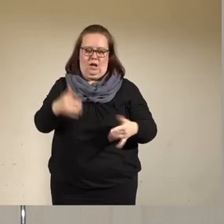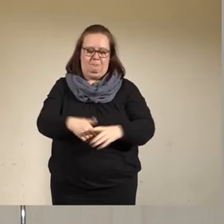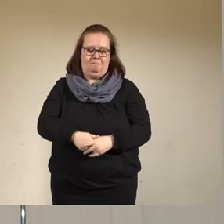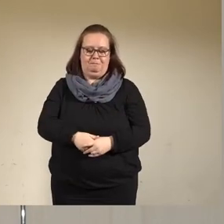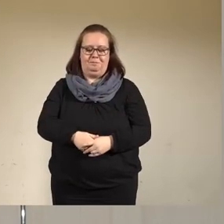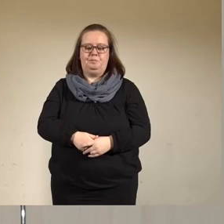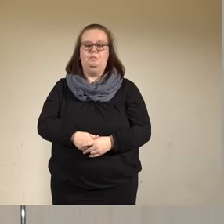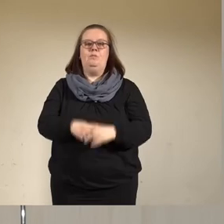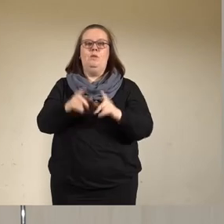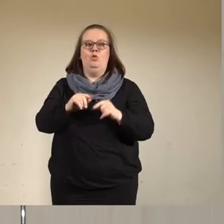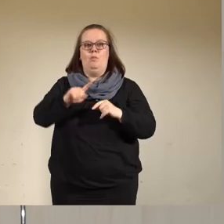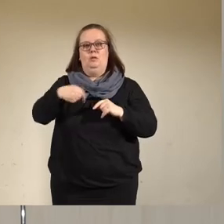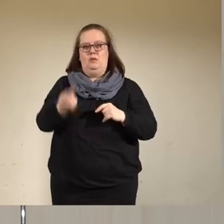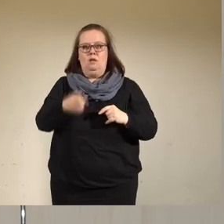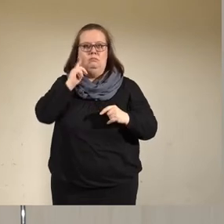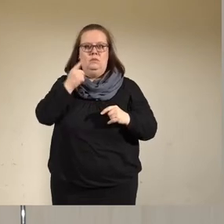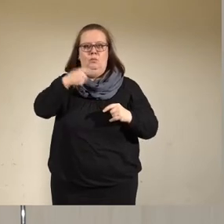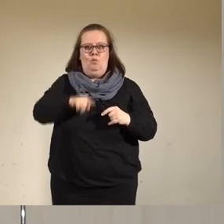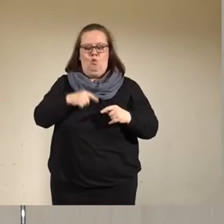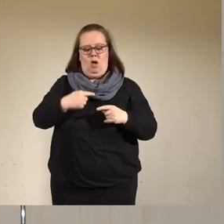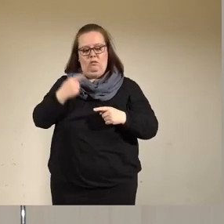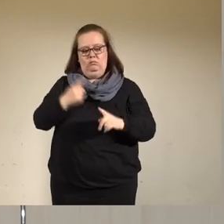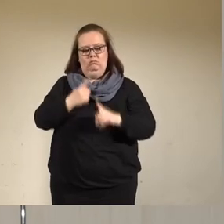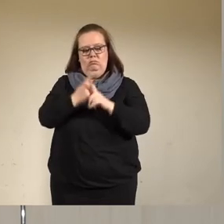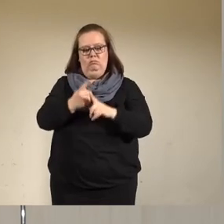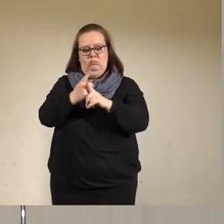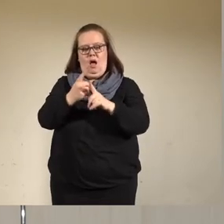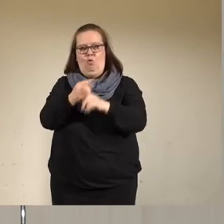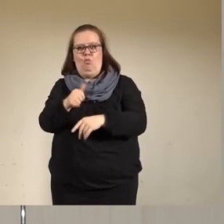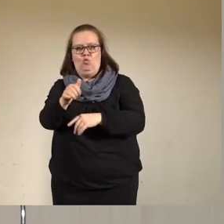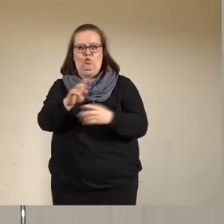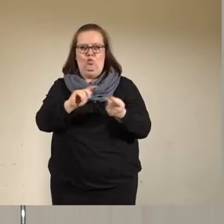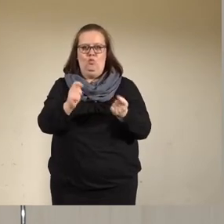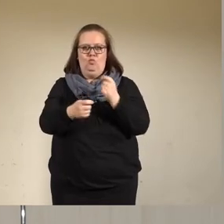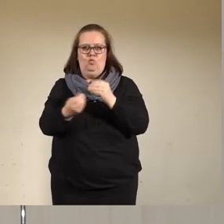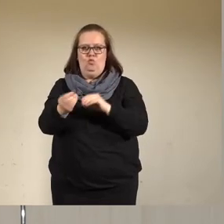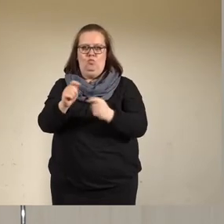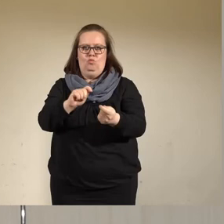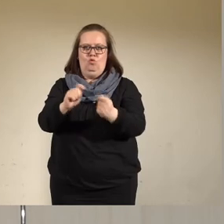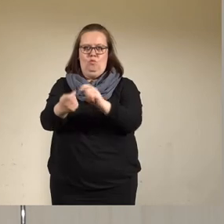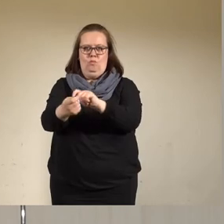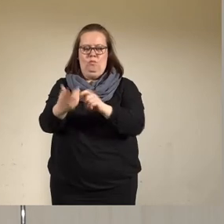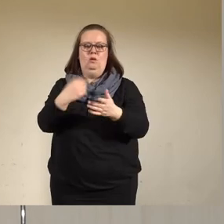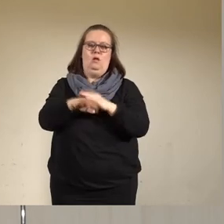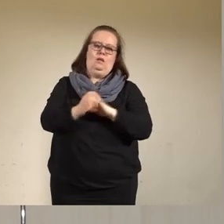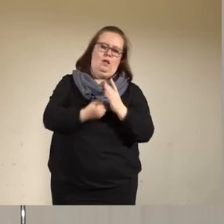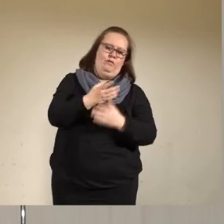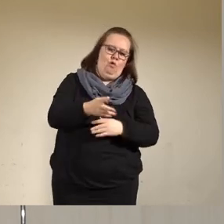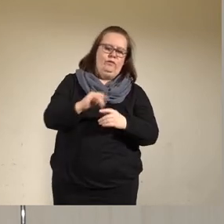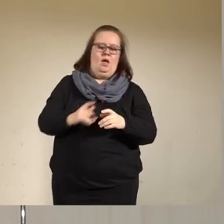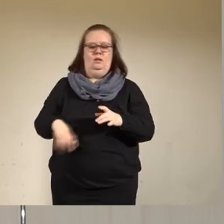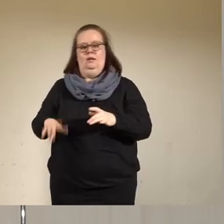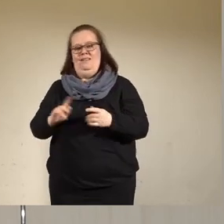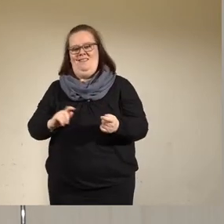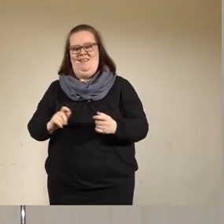hatten. Seitdem hatten wir auch im Monatsrhythmus massiv sich ändernde Prognosen. Einerseits den Entwurf, dann direkt den Änderungsantrag